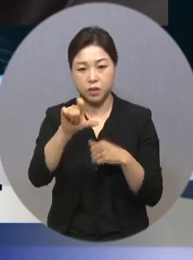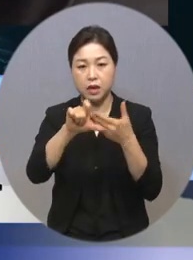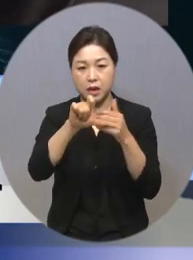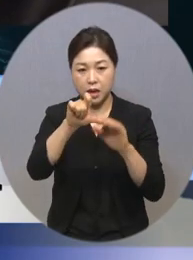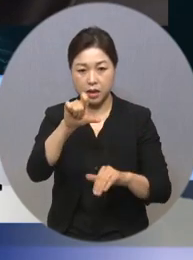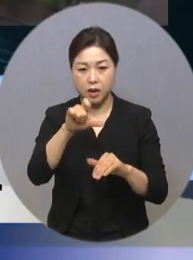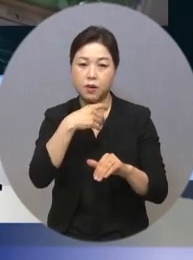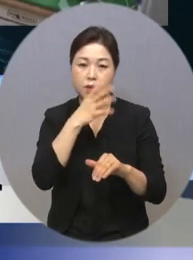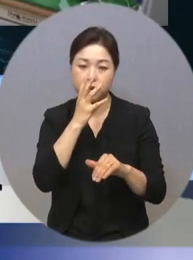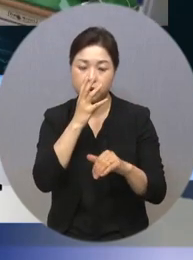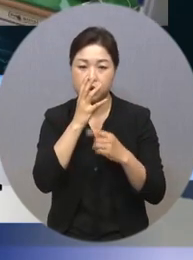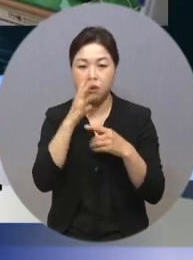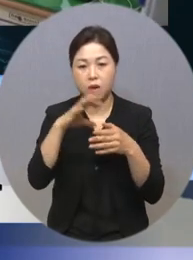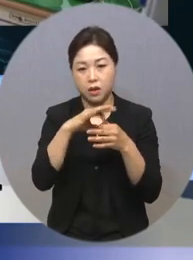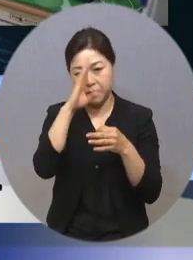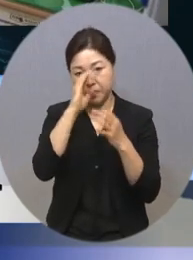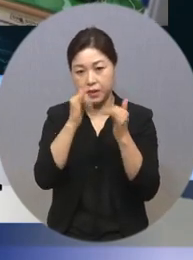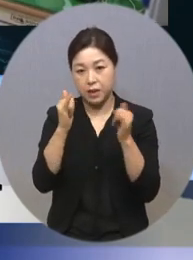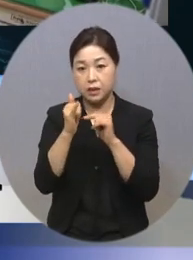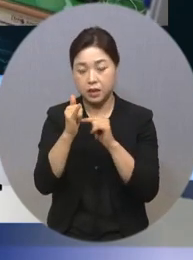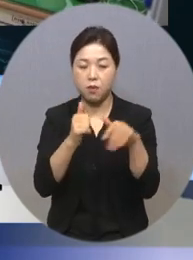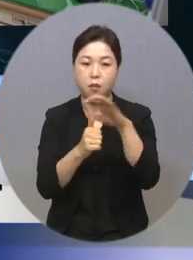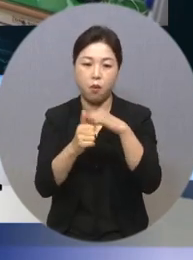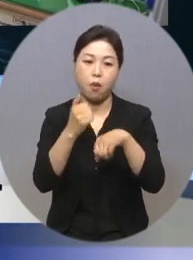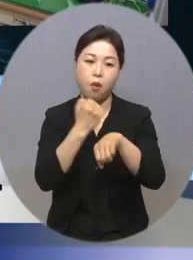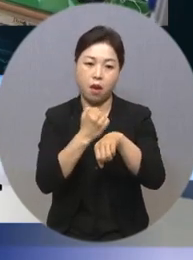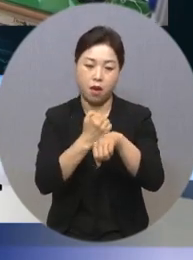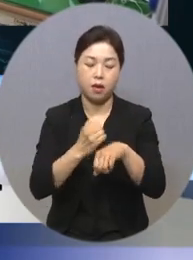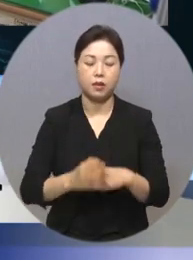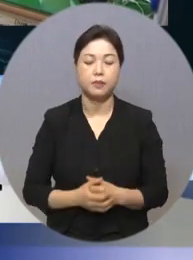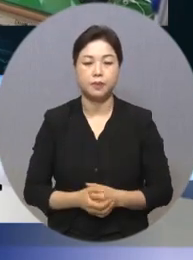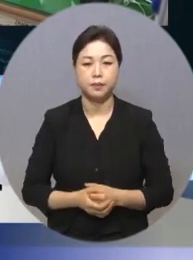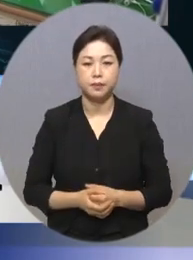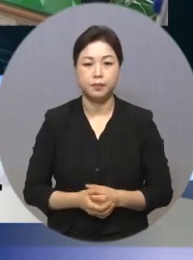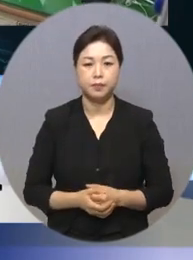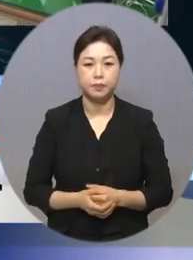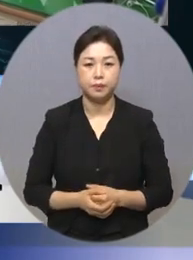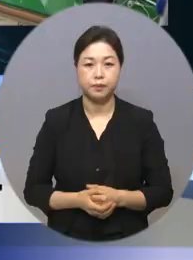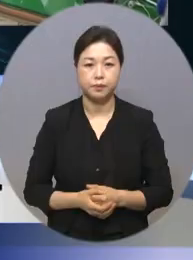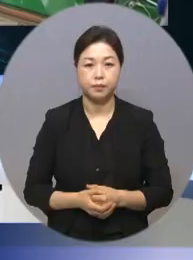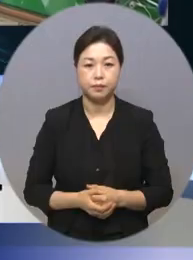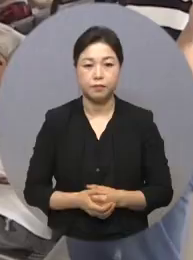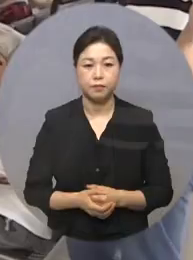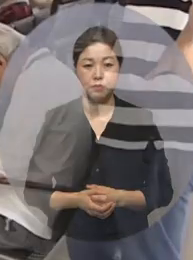노인성 질환자를 보호하기 위해서입니다. 자세한 소식 박성용 기자가 전합니다.